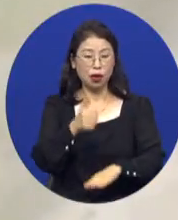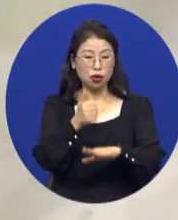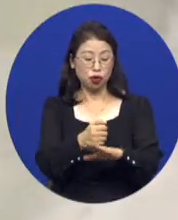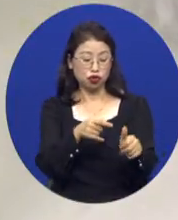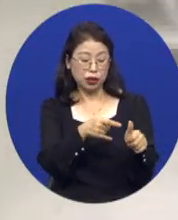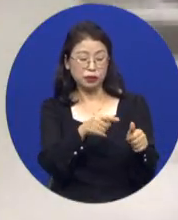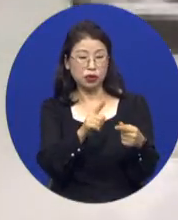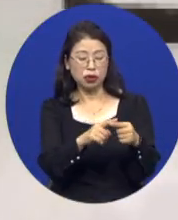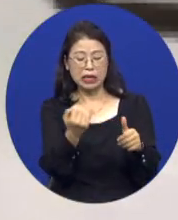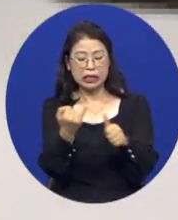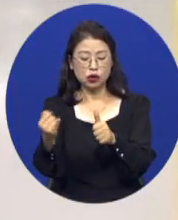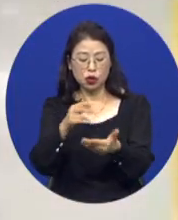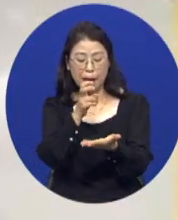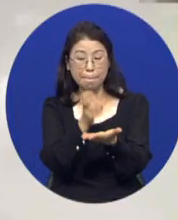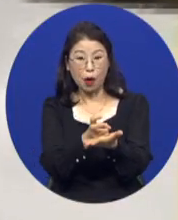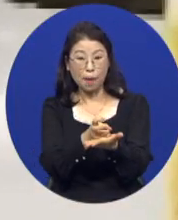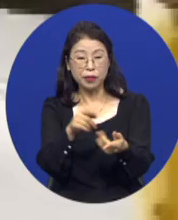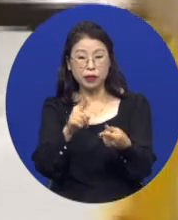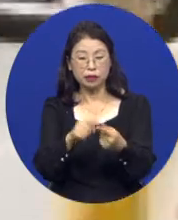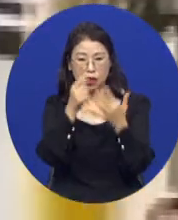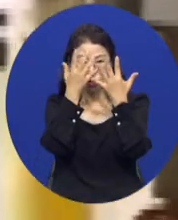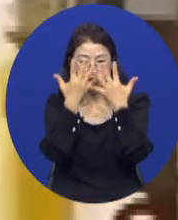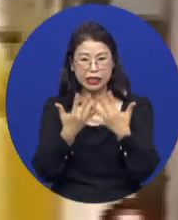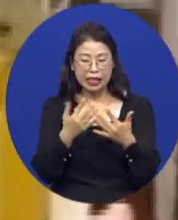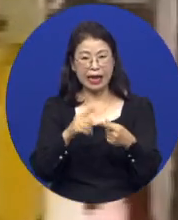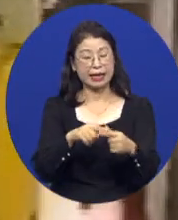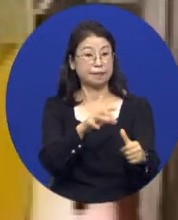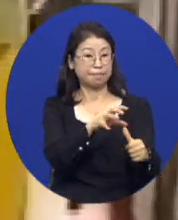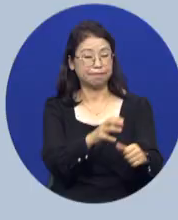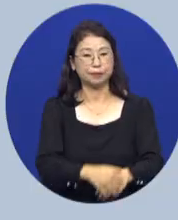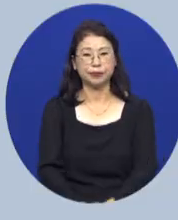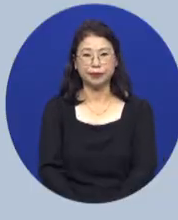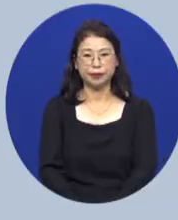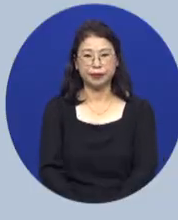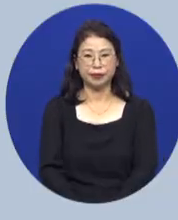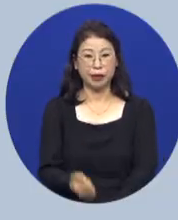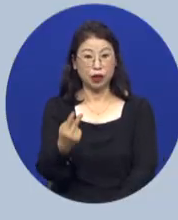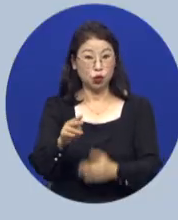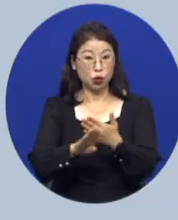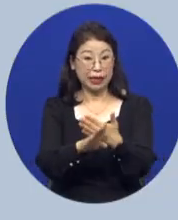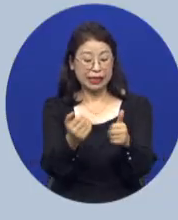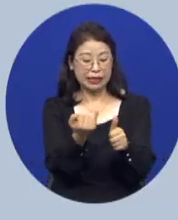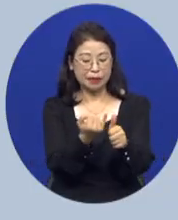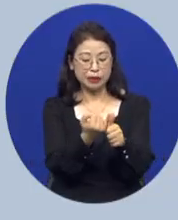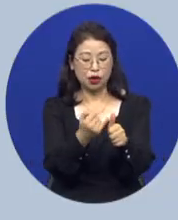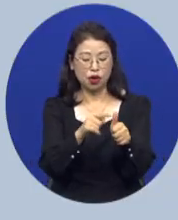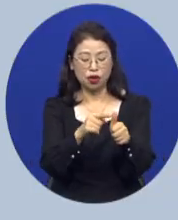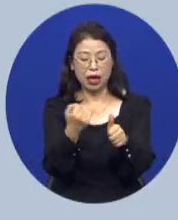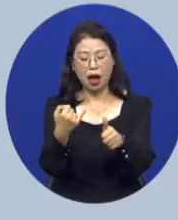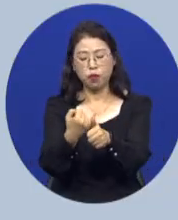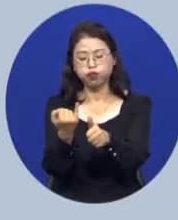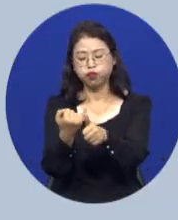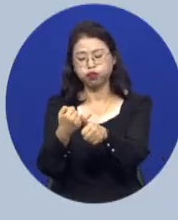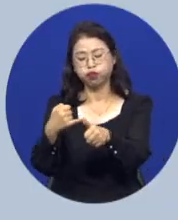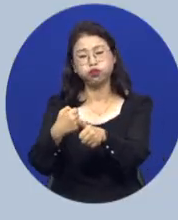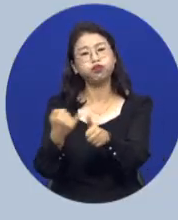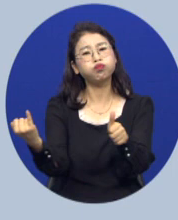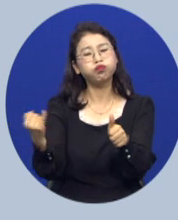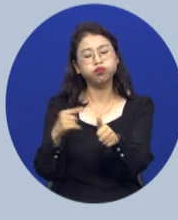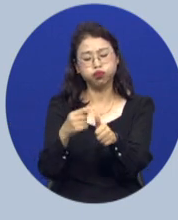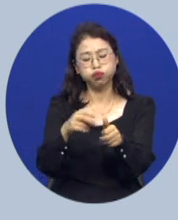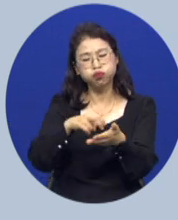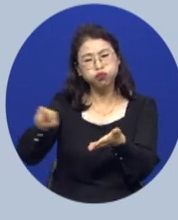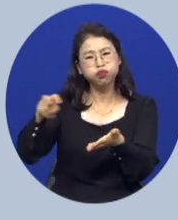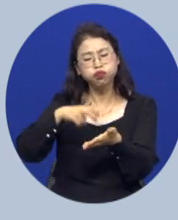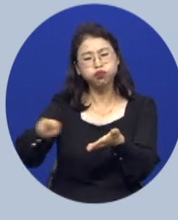결국이 남성은 스토킹 처벌법에 따라 유치장의 수감됐습니다 또 다른 남성이 헤어진 연인에게 보낸 메시지입니다